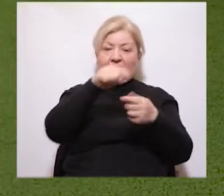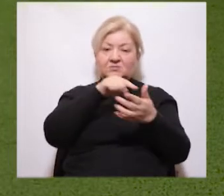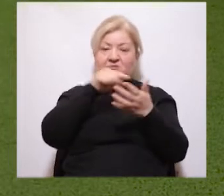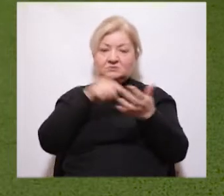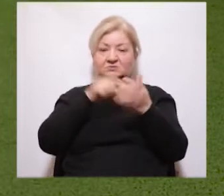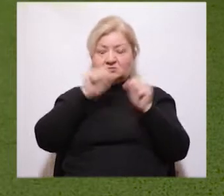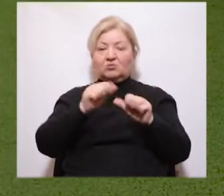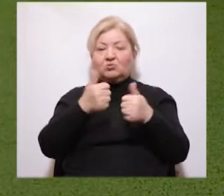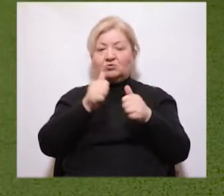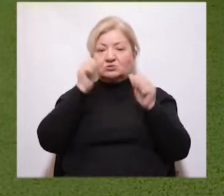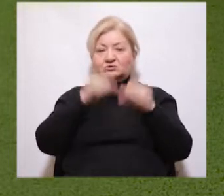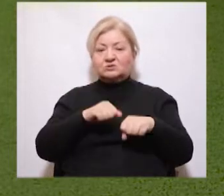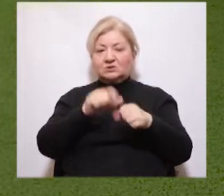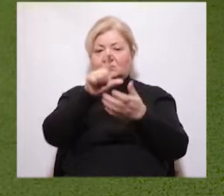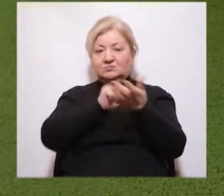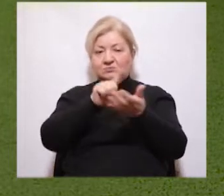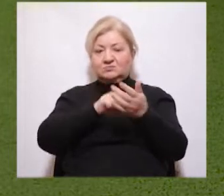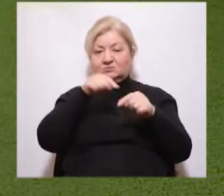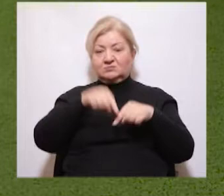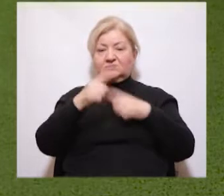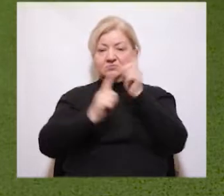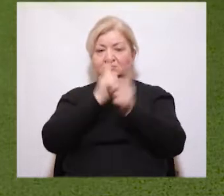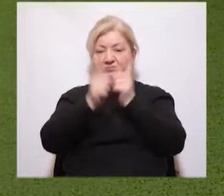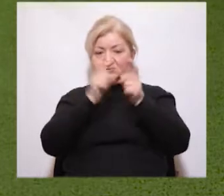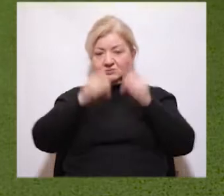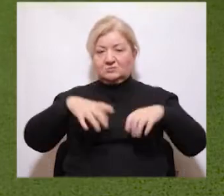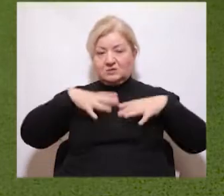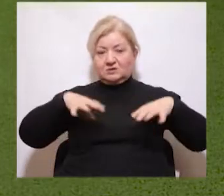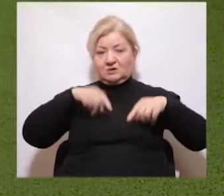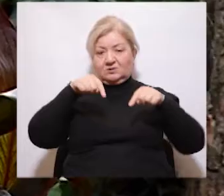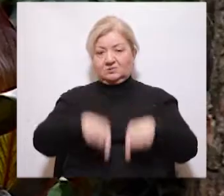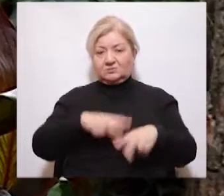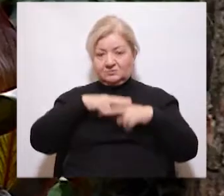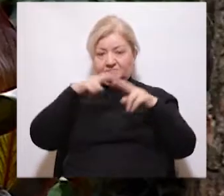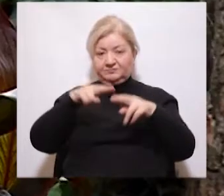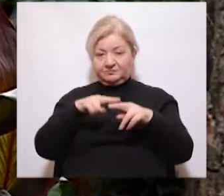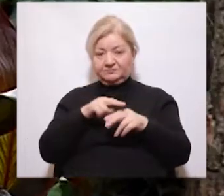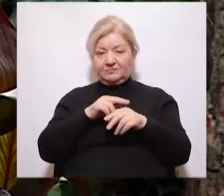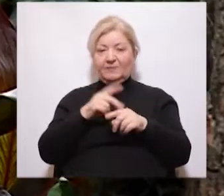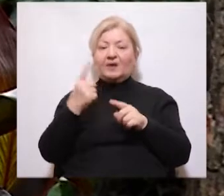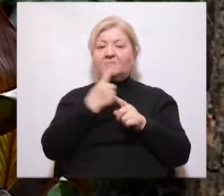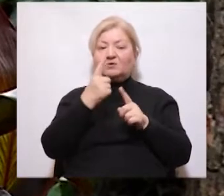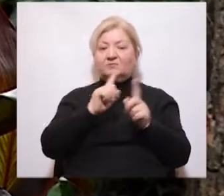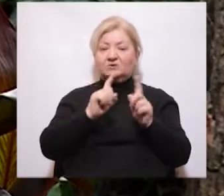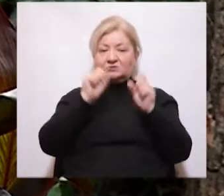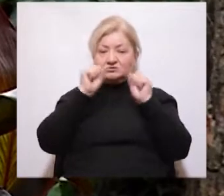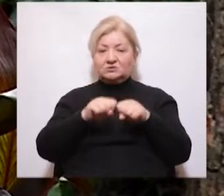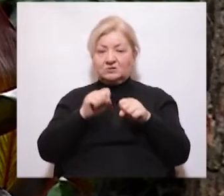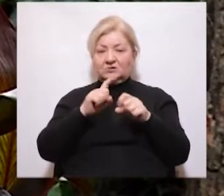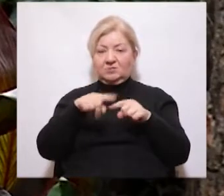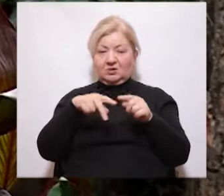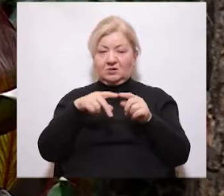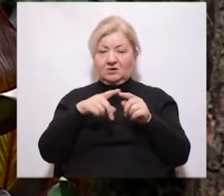შეიძლება სოფლის მეურნეობის მომავალში მოდერნიზაცია მოხდეს საქართველოს რეალობაში. სოფლის მეურნეობაზე საუბრისას პირველი,